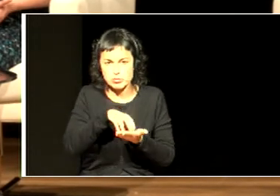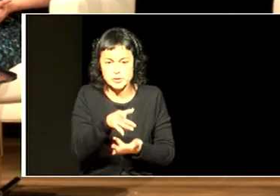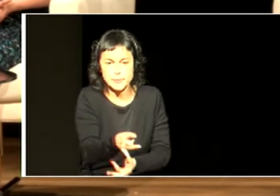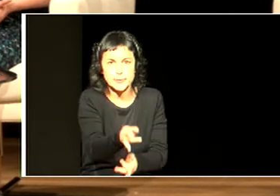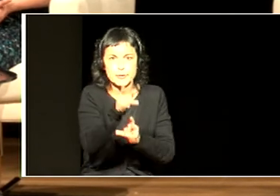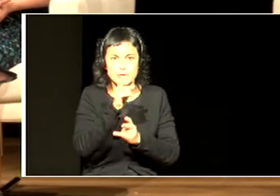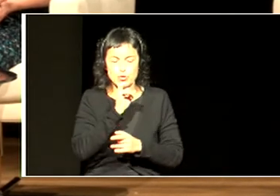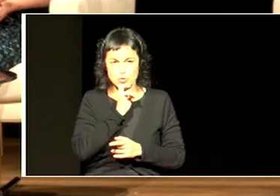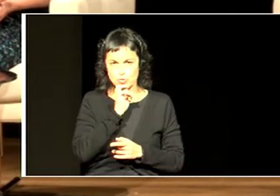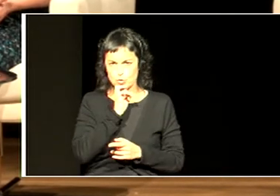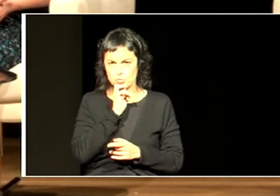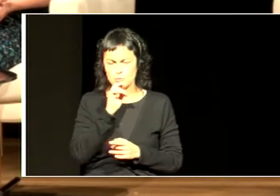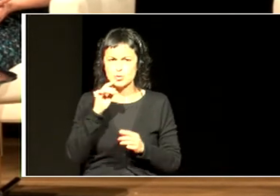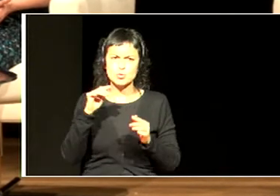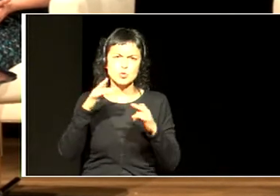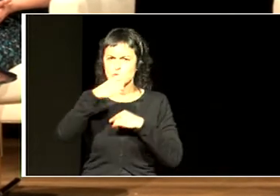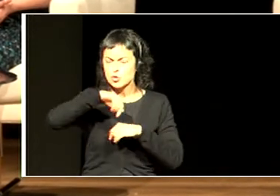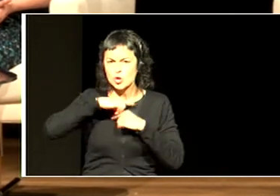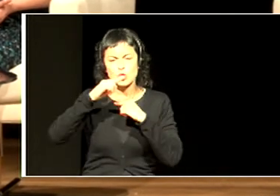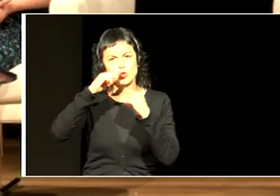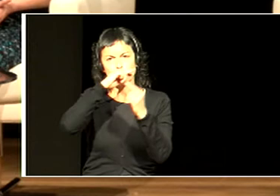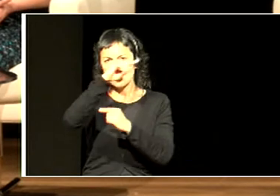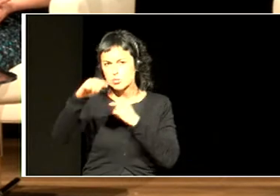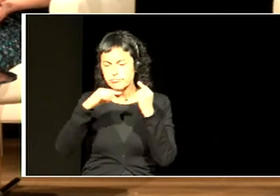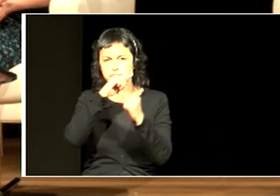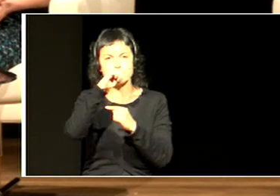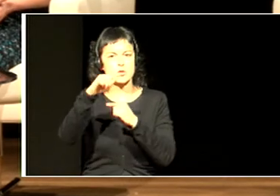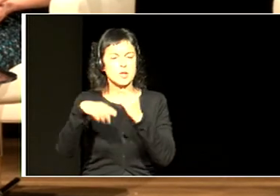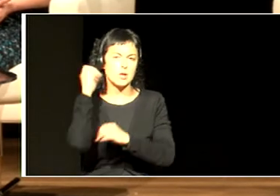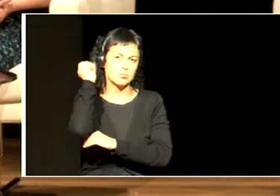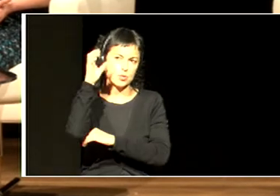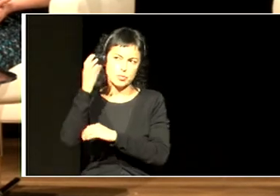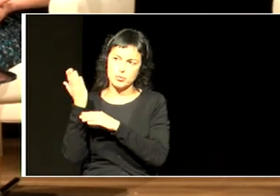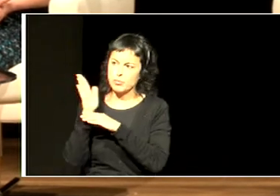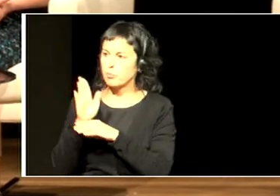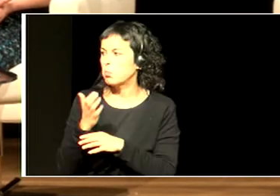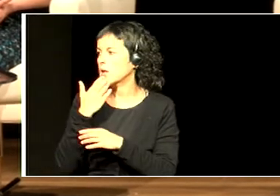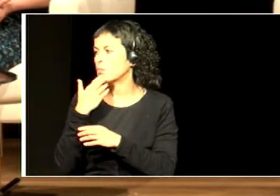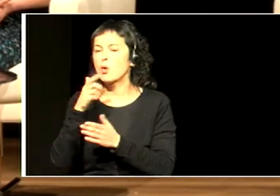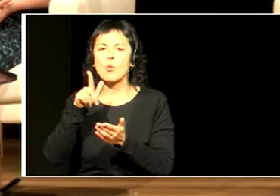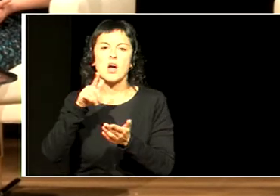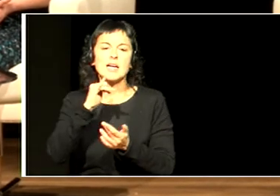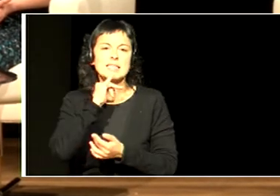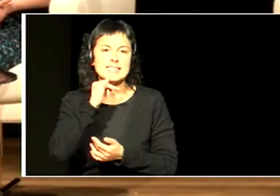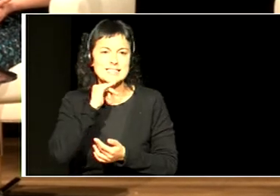ditugu hitzaldiak, tailerrak, hizkuntza sexistari buruz,